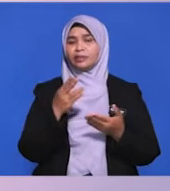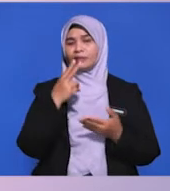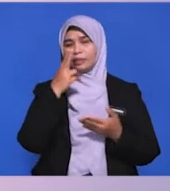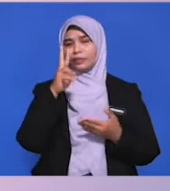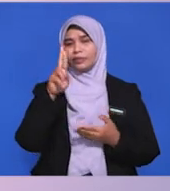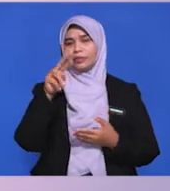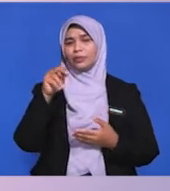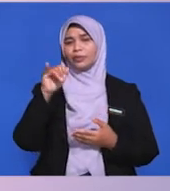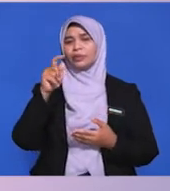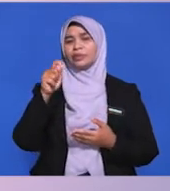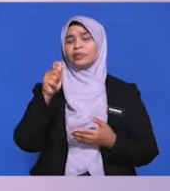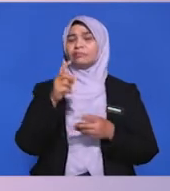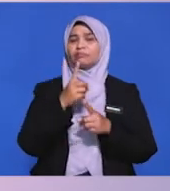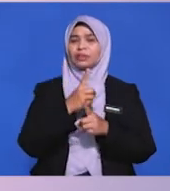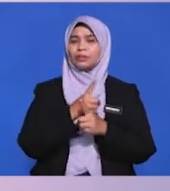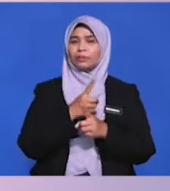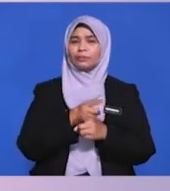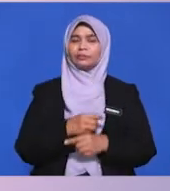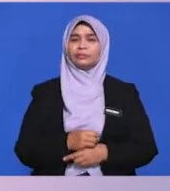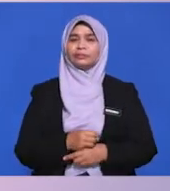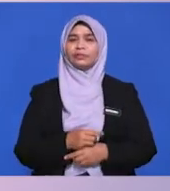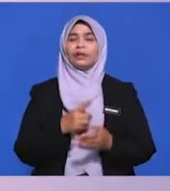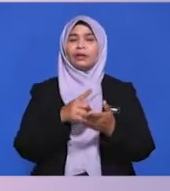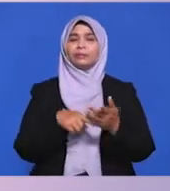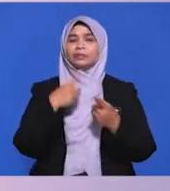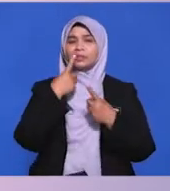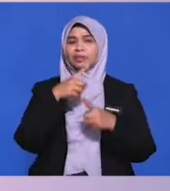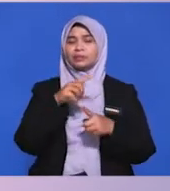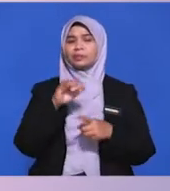betul Apakah jawabannya